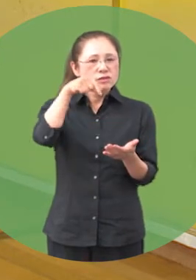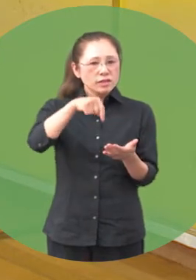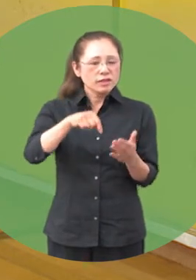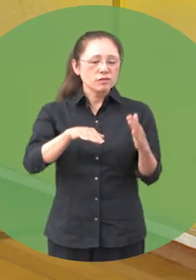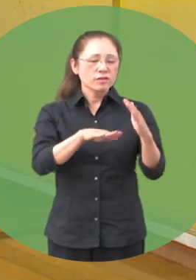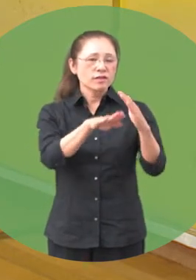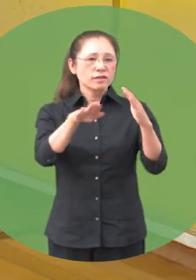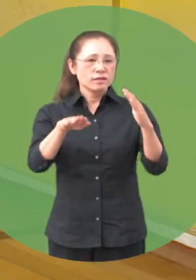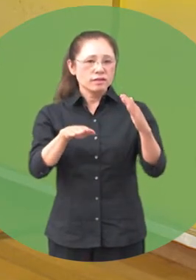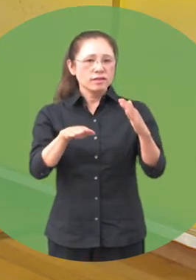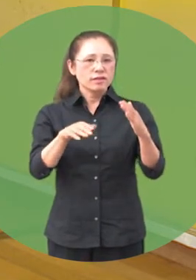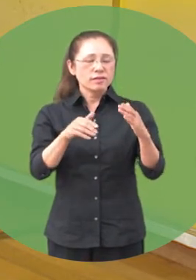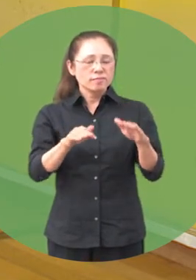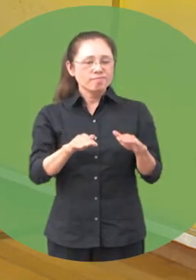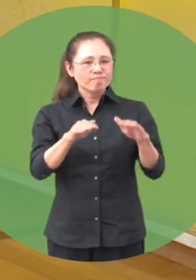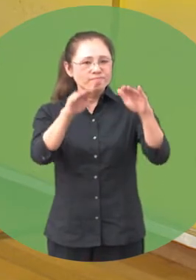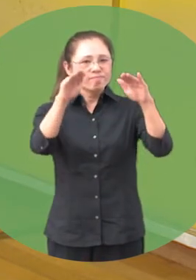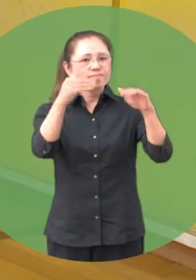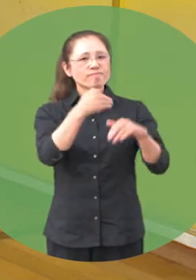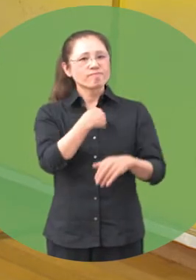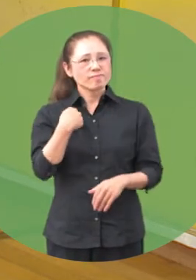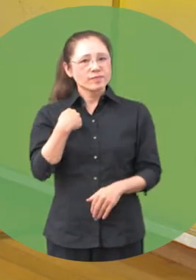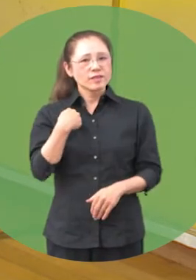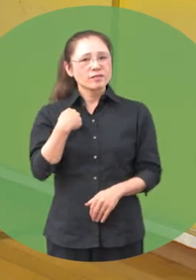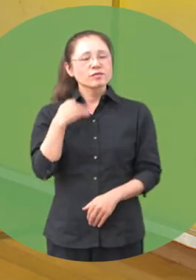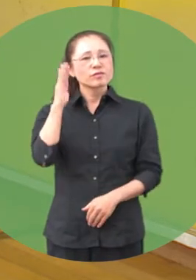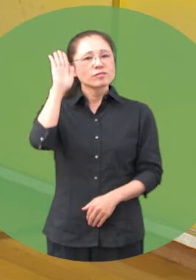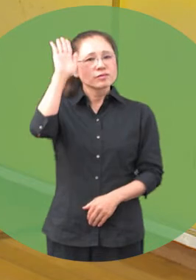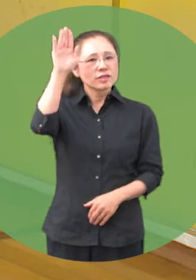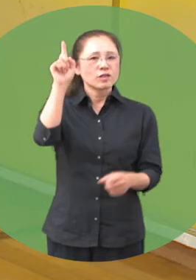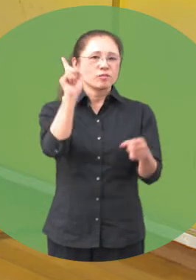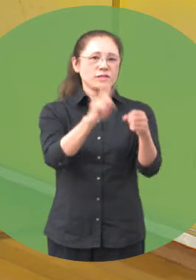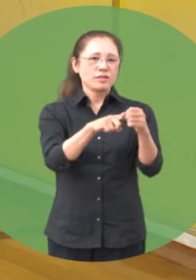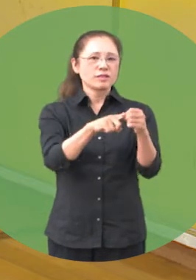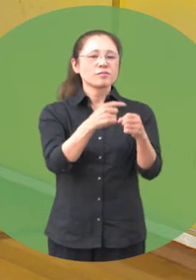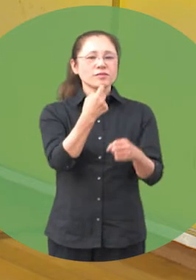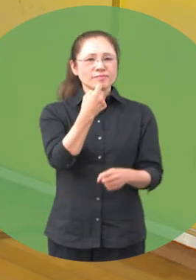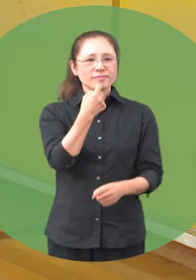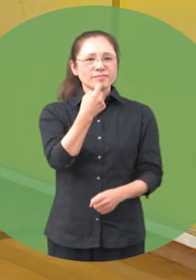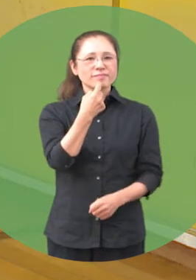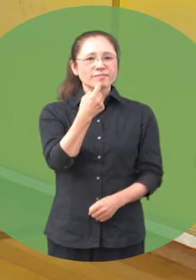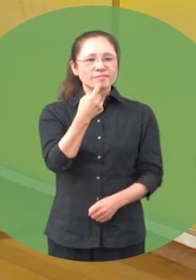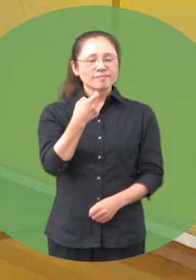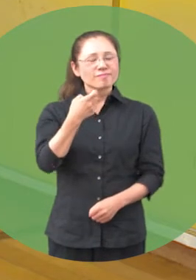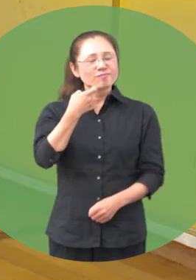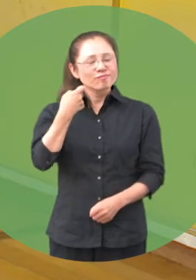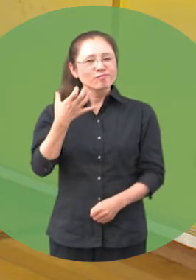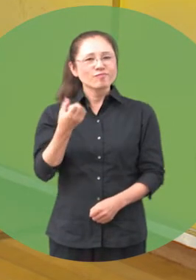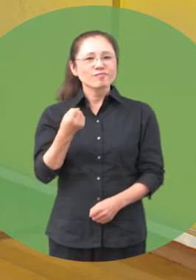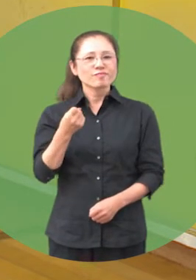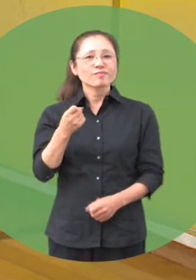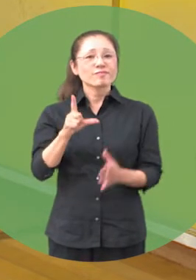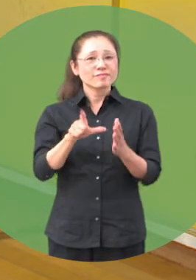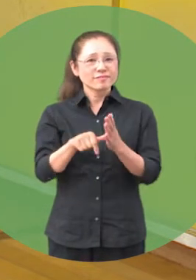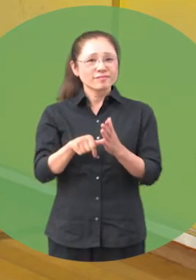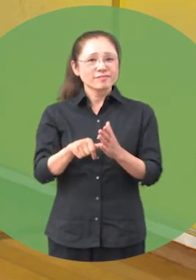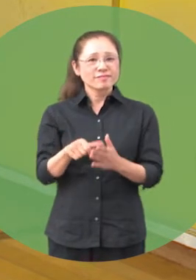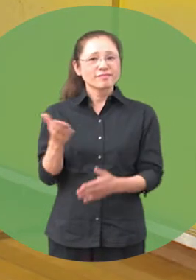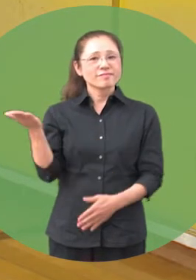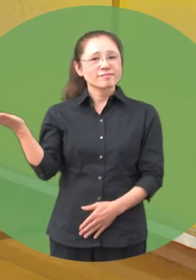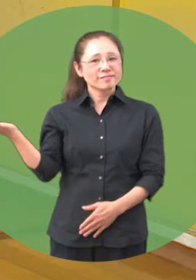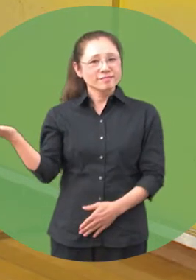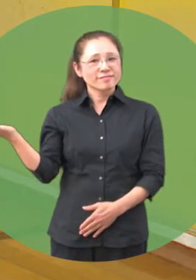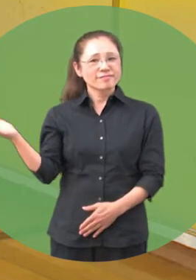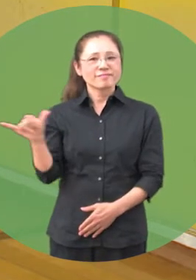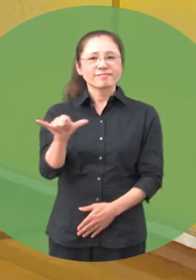の中で成長していく、そんな未来を目指しています。少しでも関心をお持ちいただけましたらお気軽に